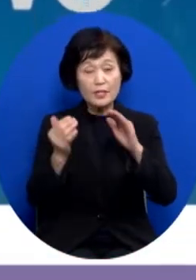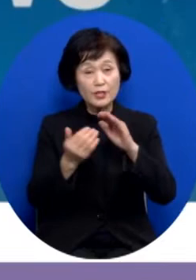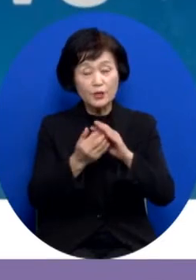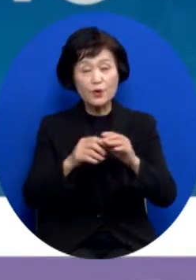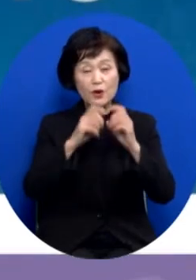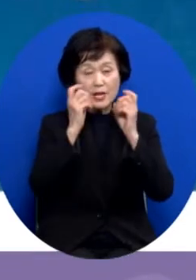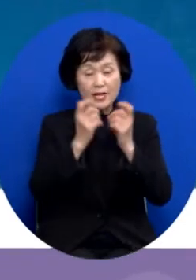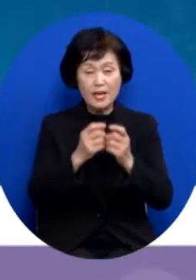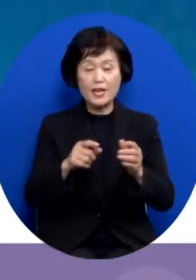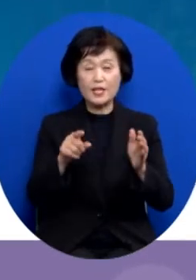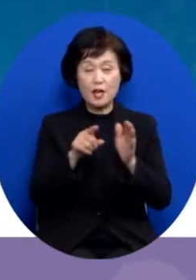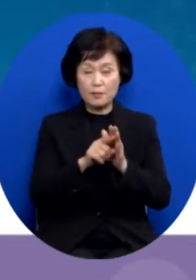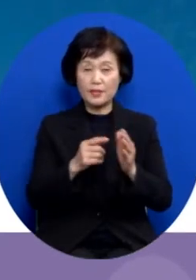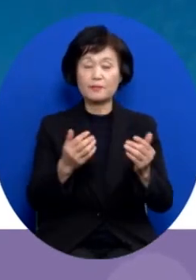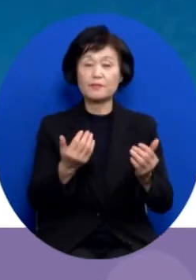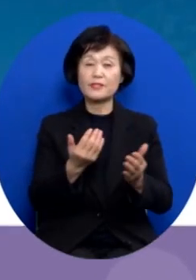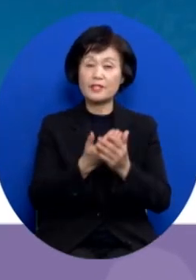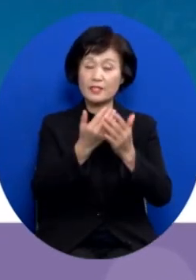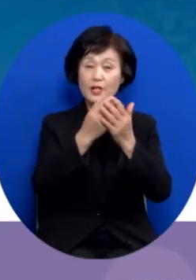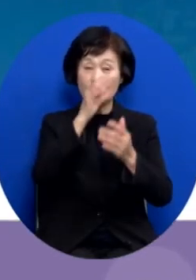신앙 성장에 좋은 도구가 되기를 바란다고 전했습니다